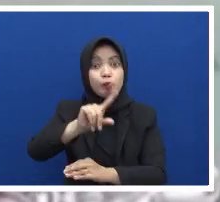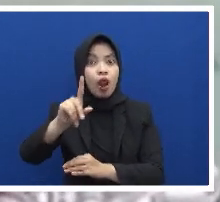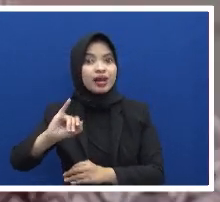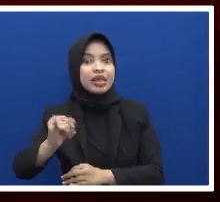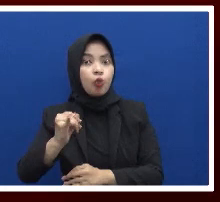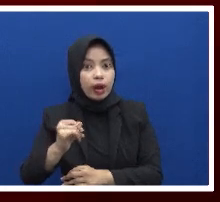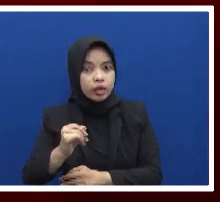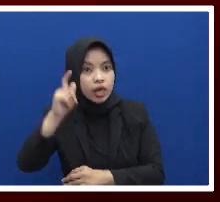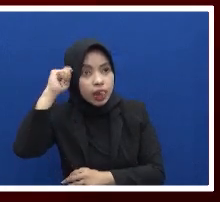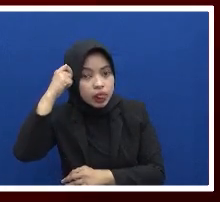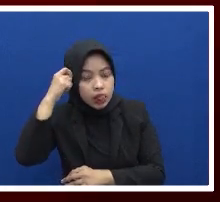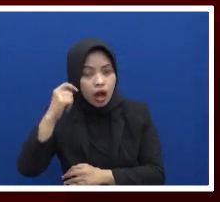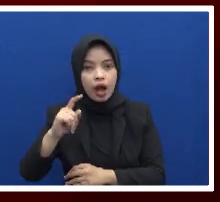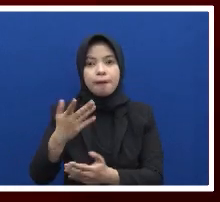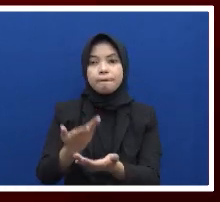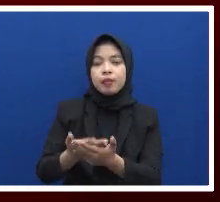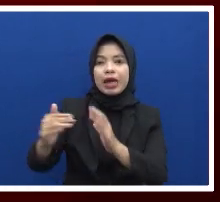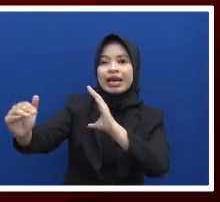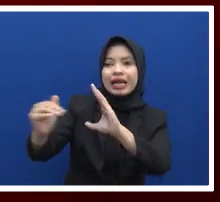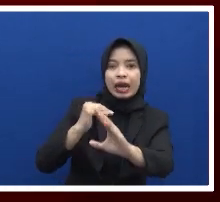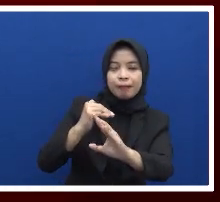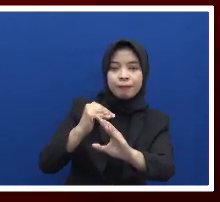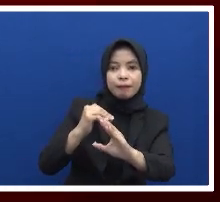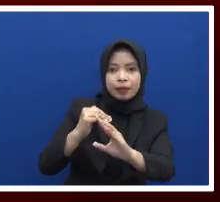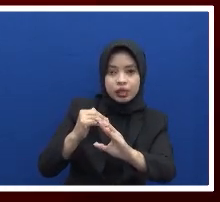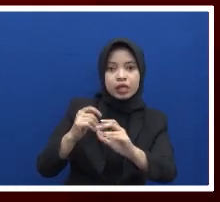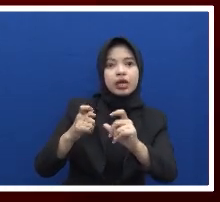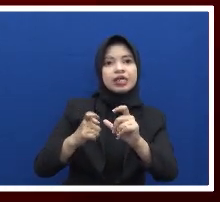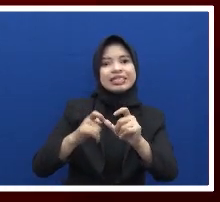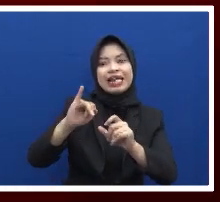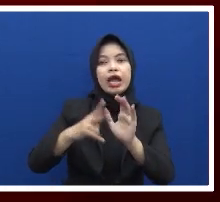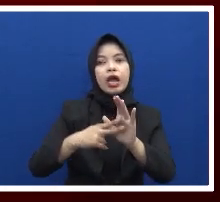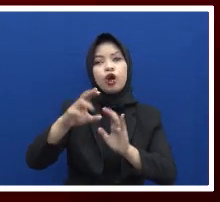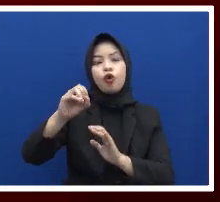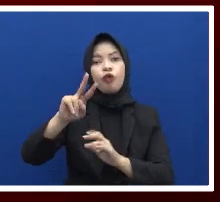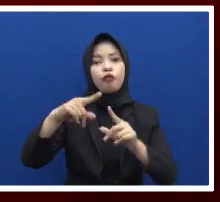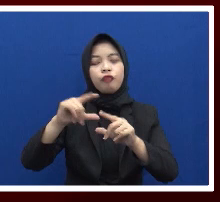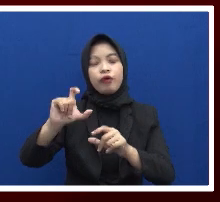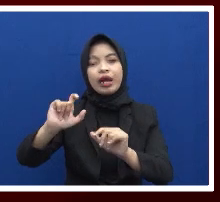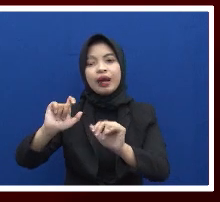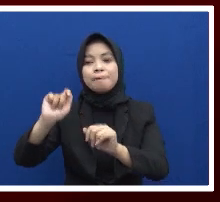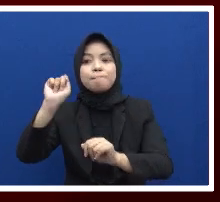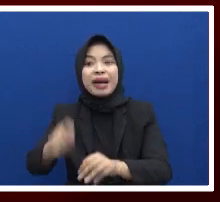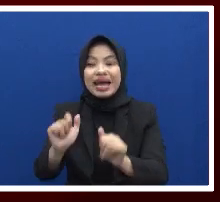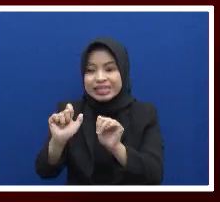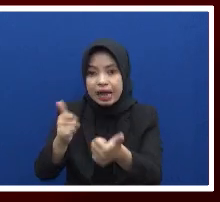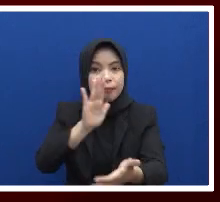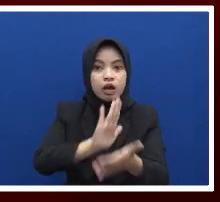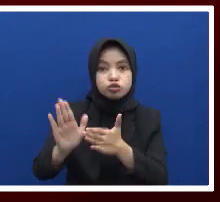itu kita impor CoronaVac. CoronaVac ini vaksin Sinovac yang sudah jadi, yang memang